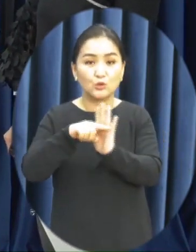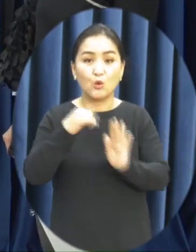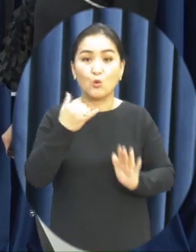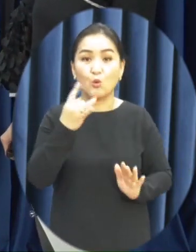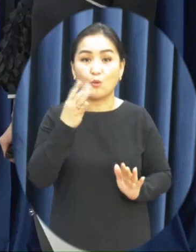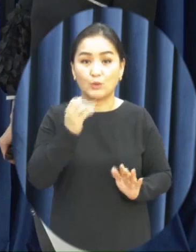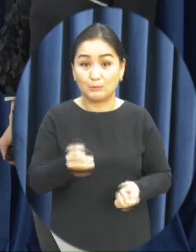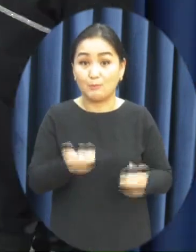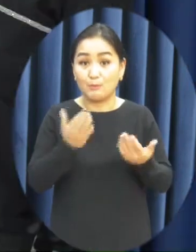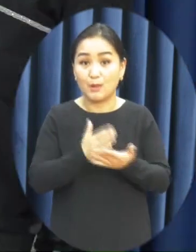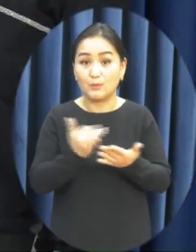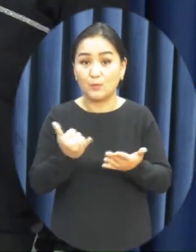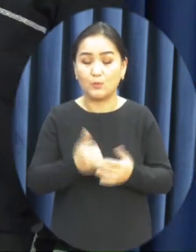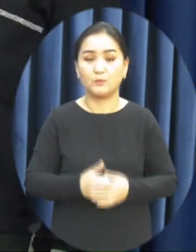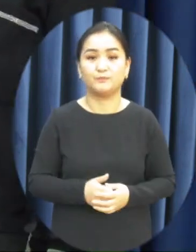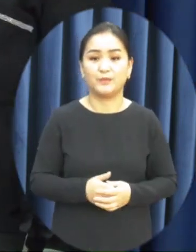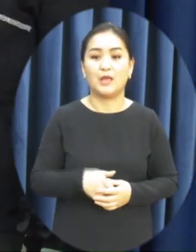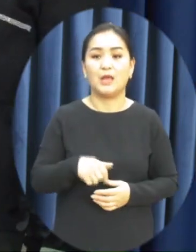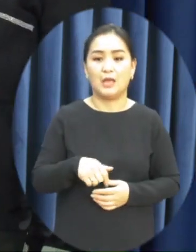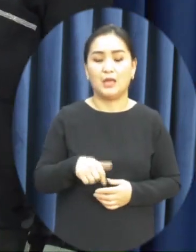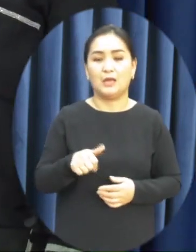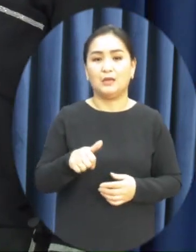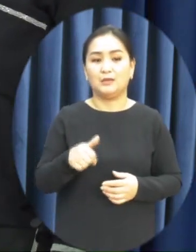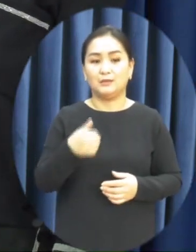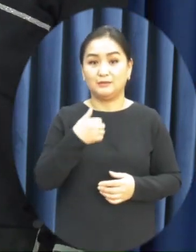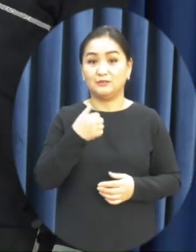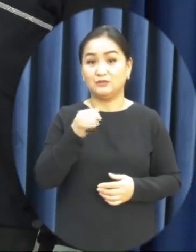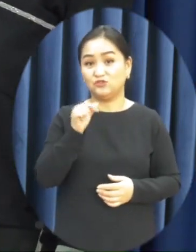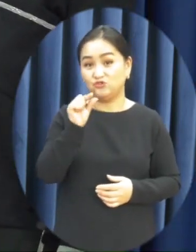ཁེས